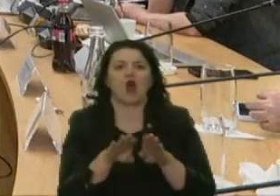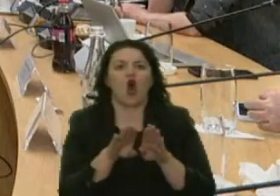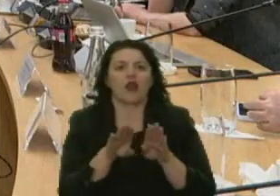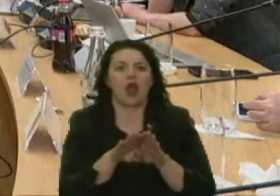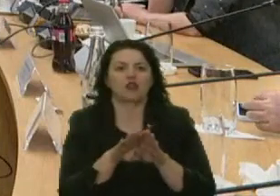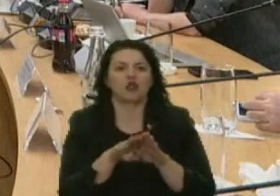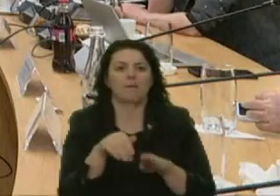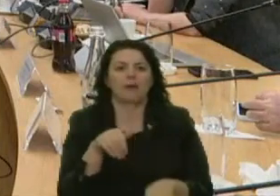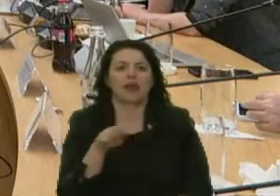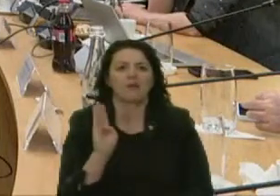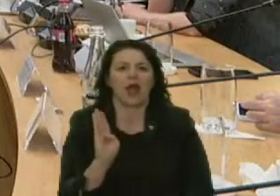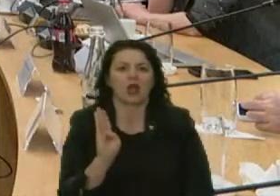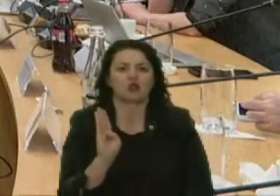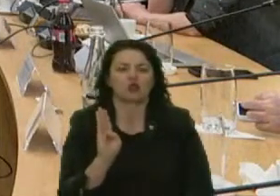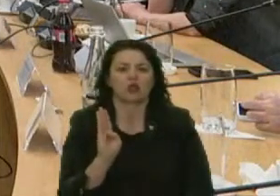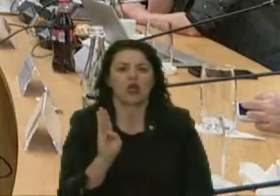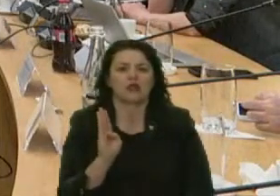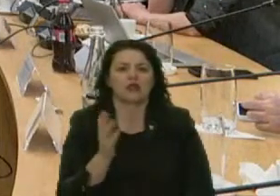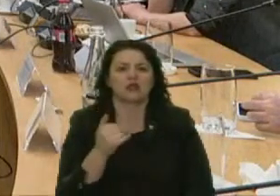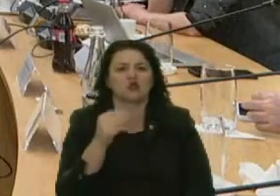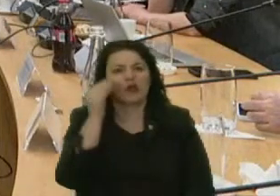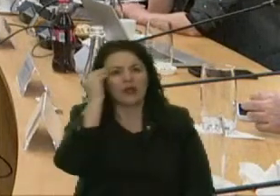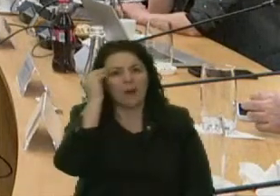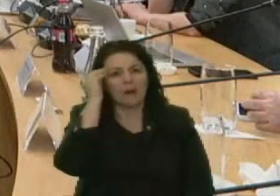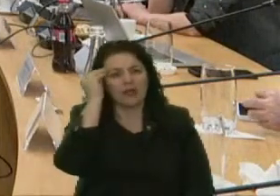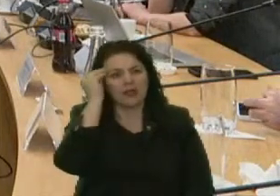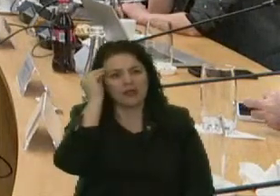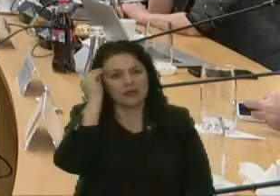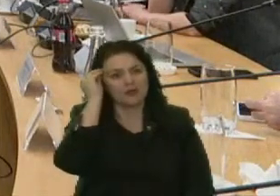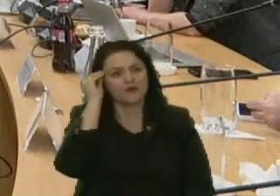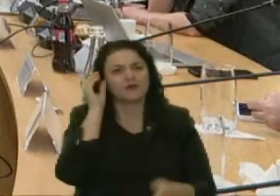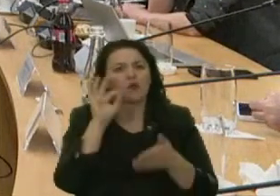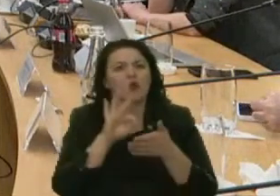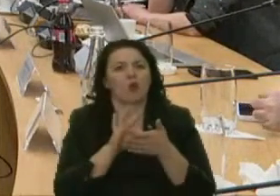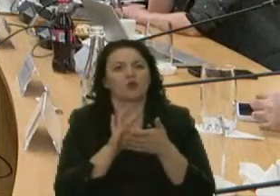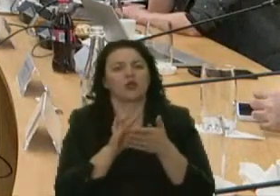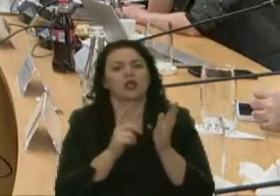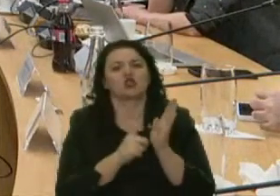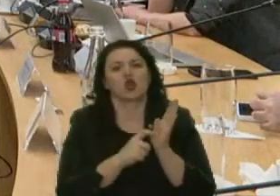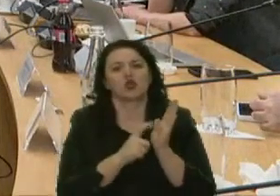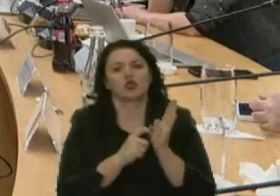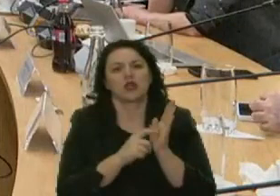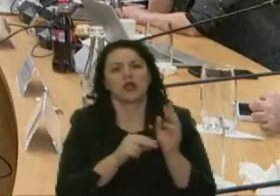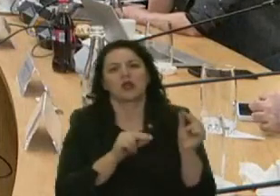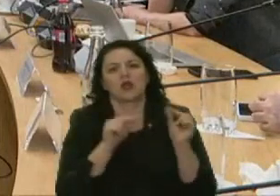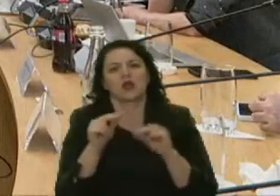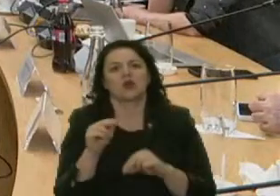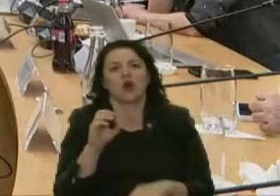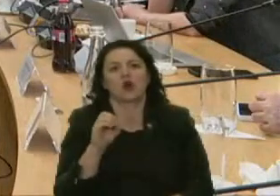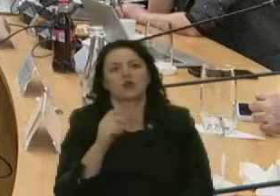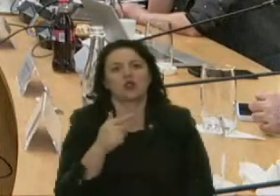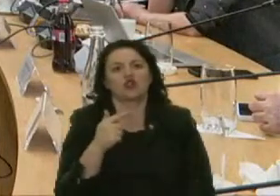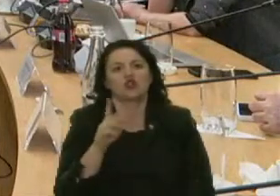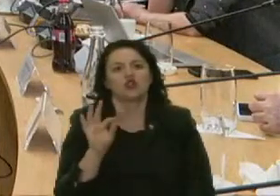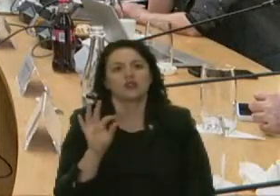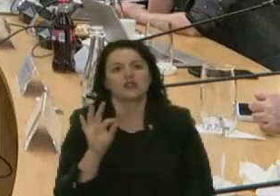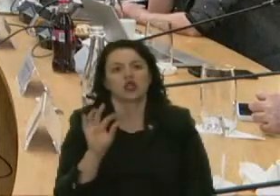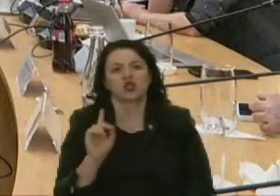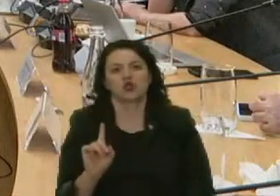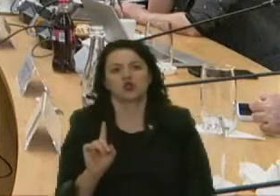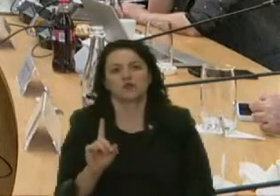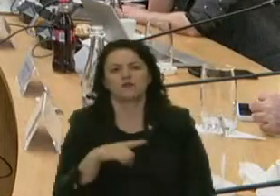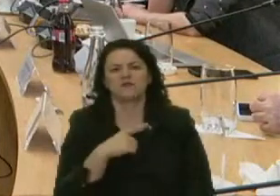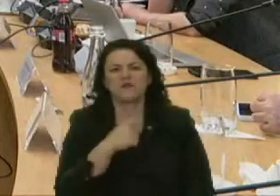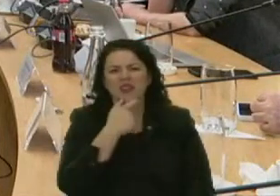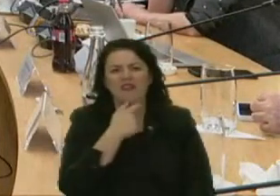Micki Braniște și reamintesc că propunerea și solicitarea de a trece pe OG 51 este o solicitare foarte